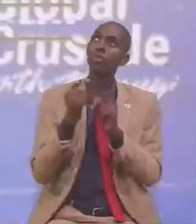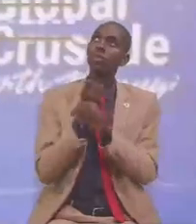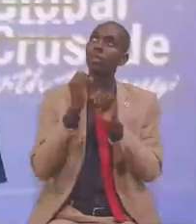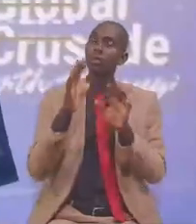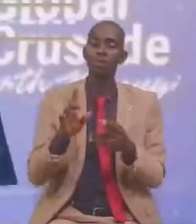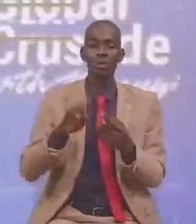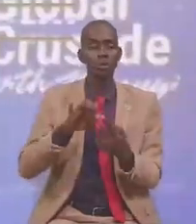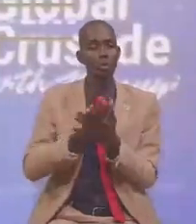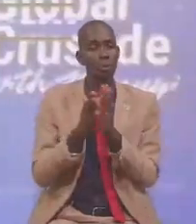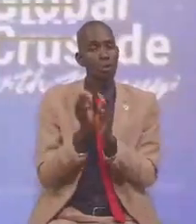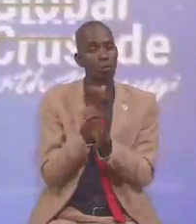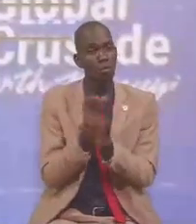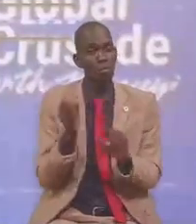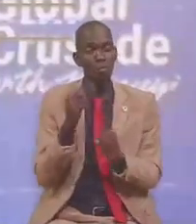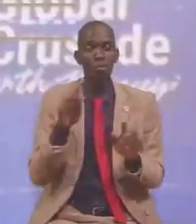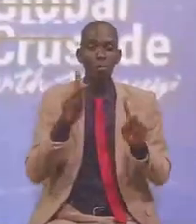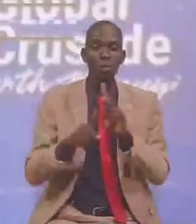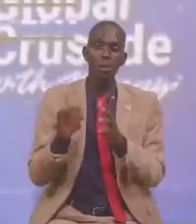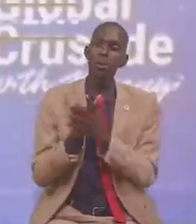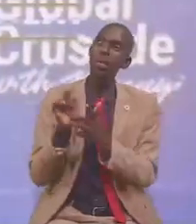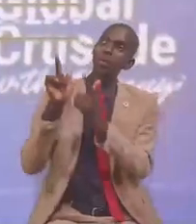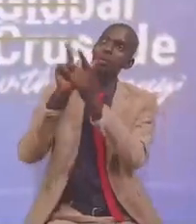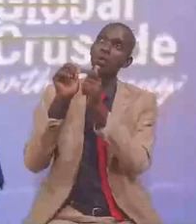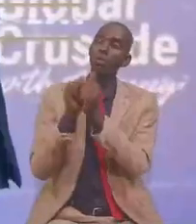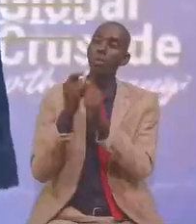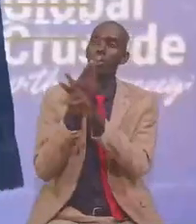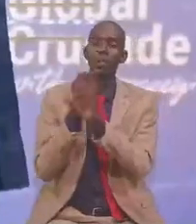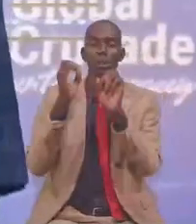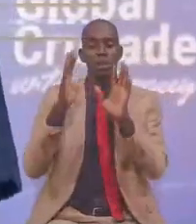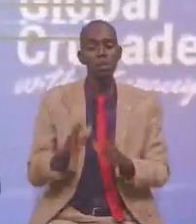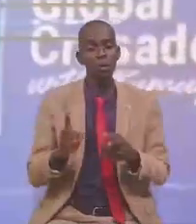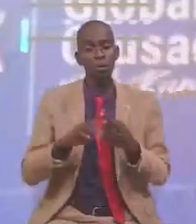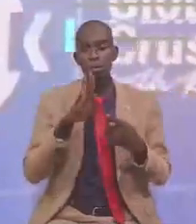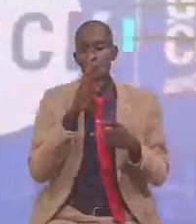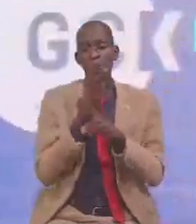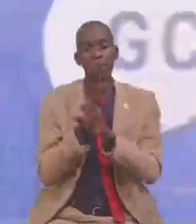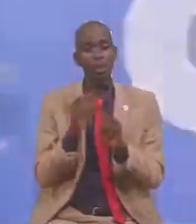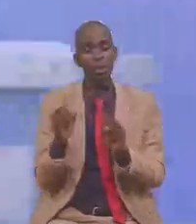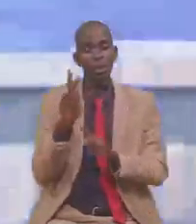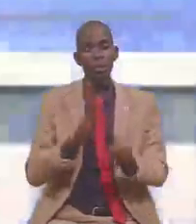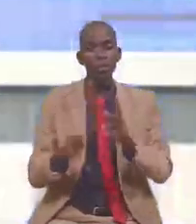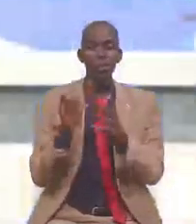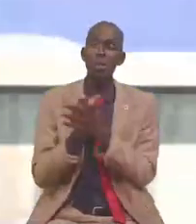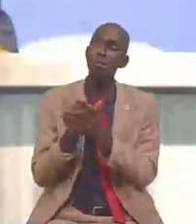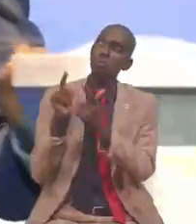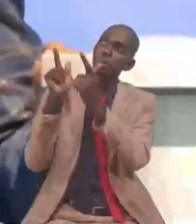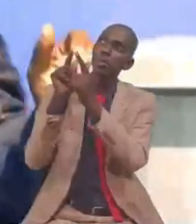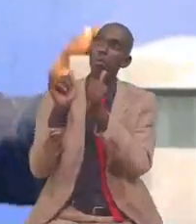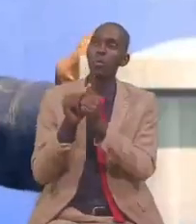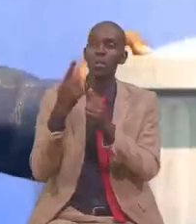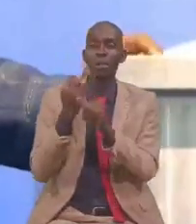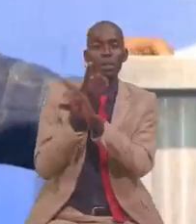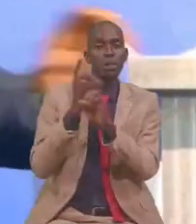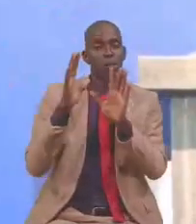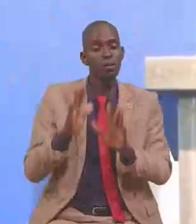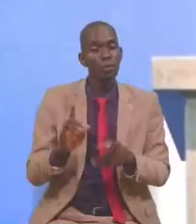ce sont ceux qui viennent au Rédempteur pour être rachetés, ce sont ceux qui viennent au Libérateur